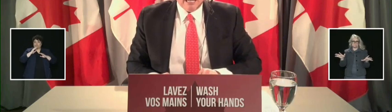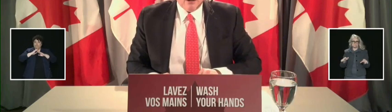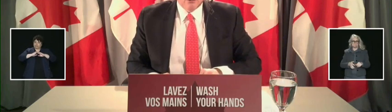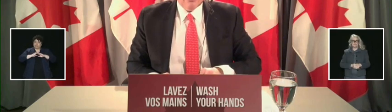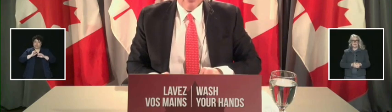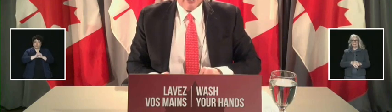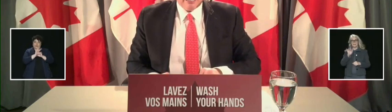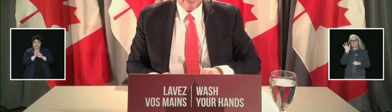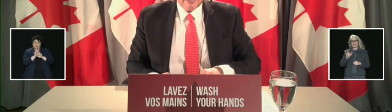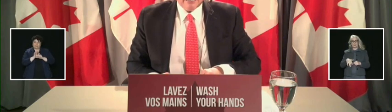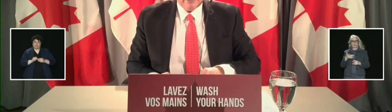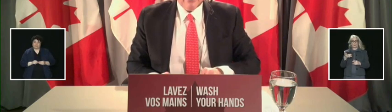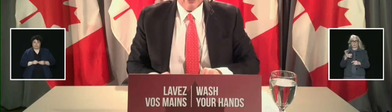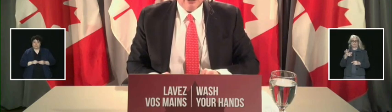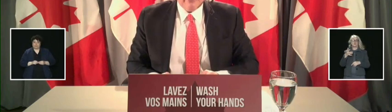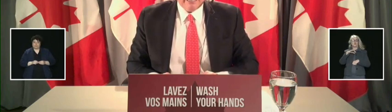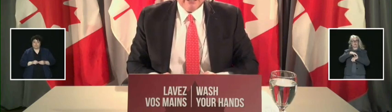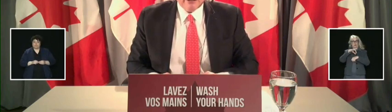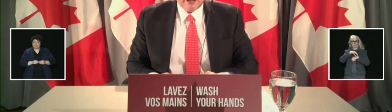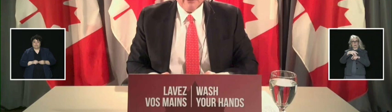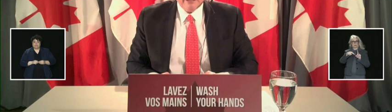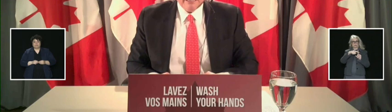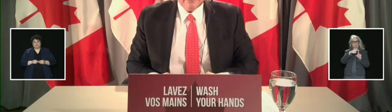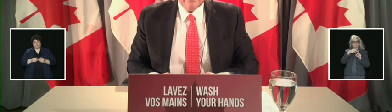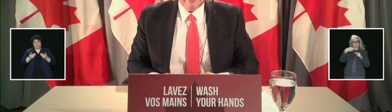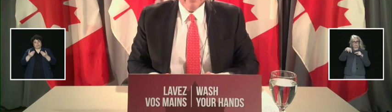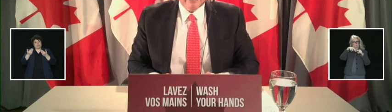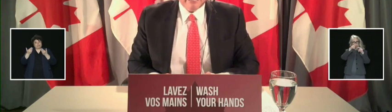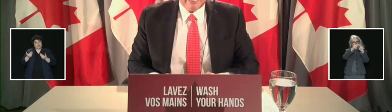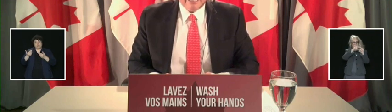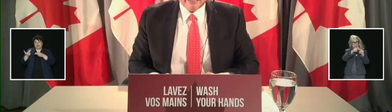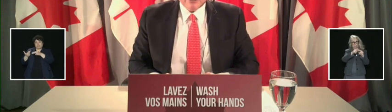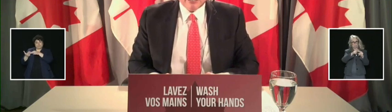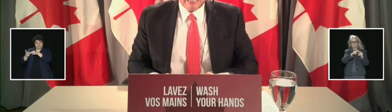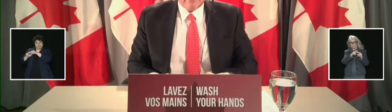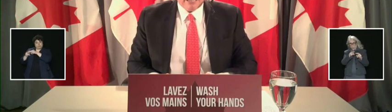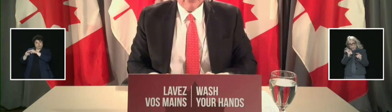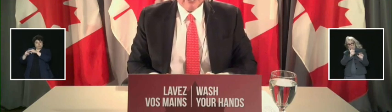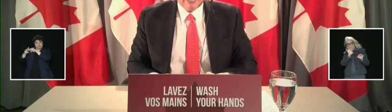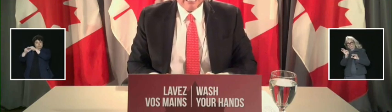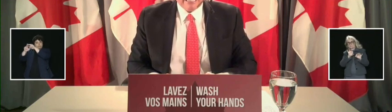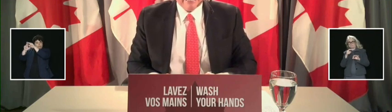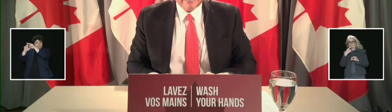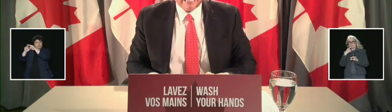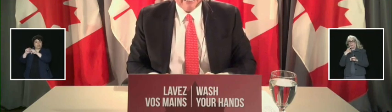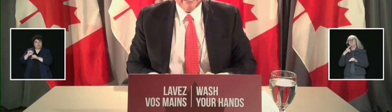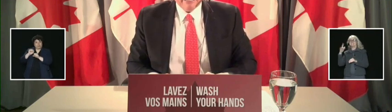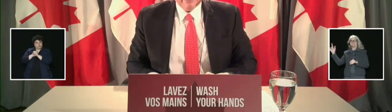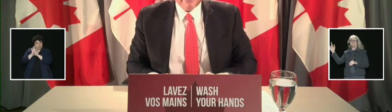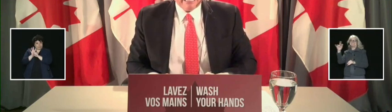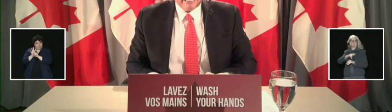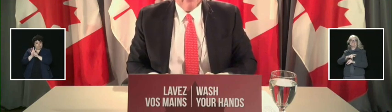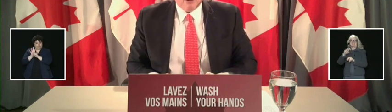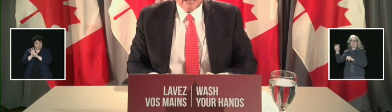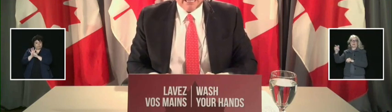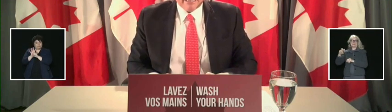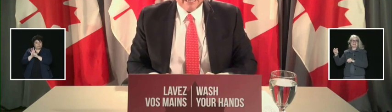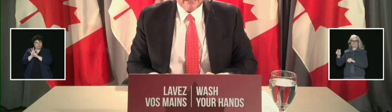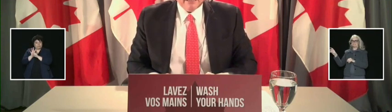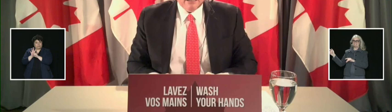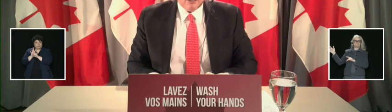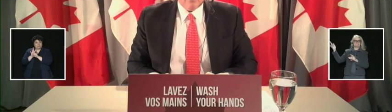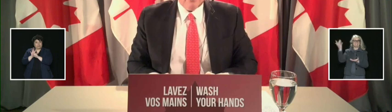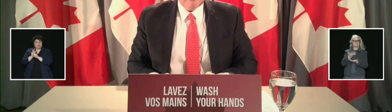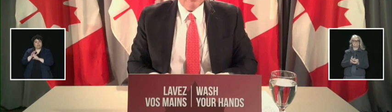de la hausse de cas de COVID-19 détectée chez les passagers qui arrivent au